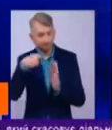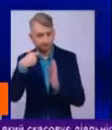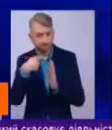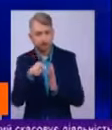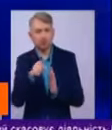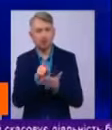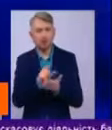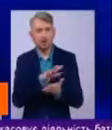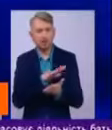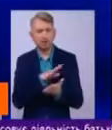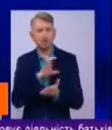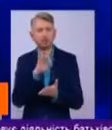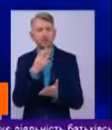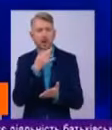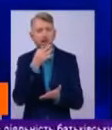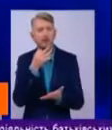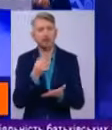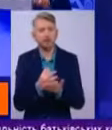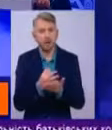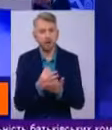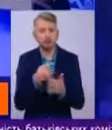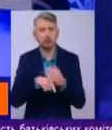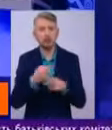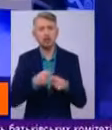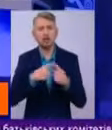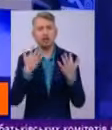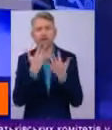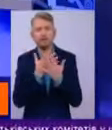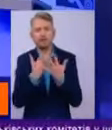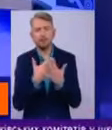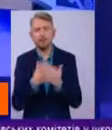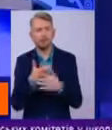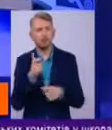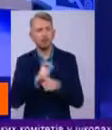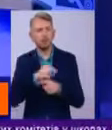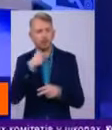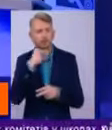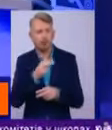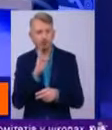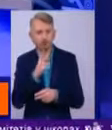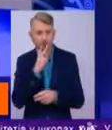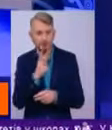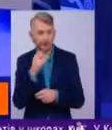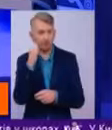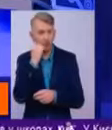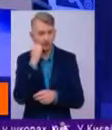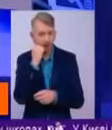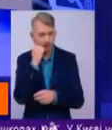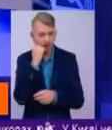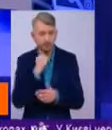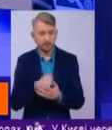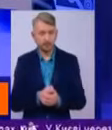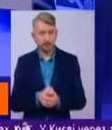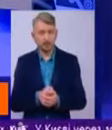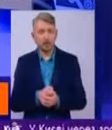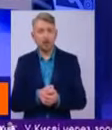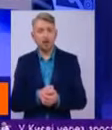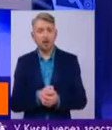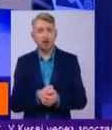здається, певний елемент соціальної відповідальності. Оскільки цей фільм дуже, наприклад, уважно подивляться в Москві. він може